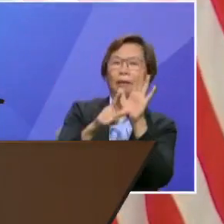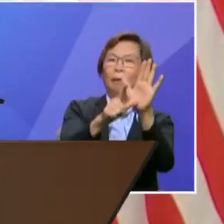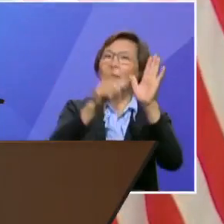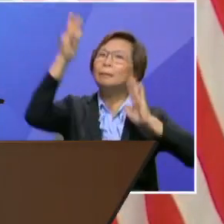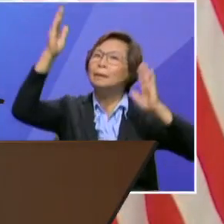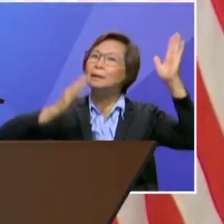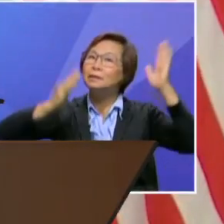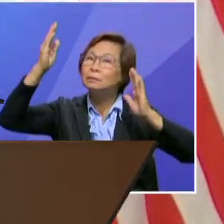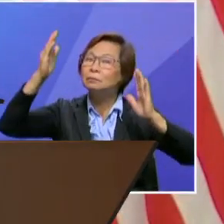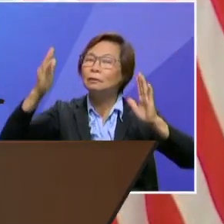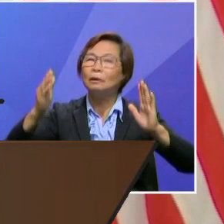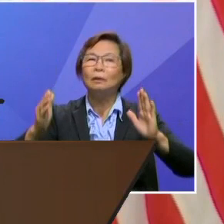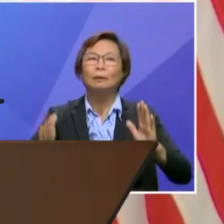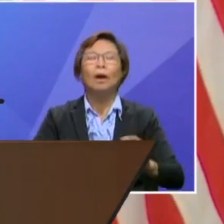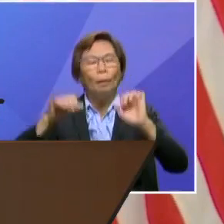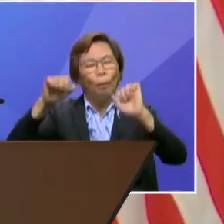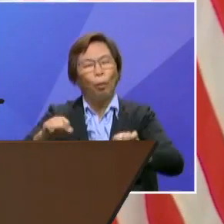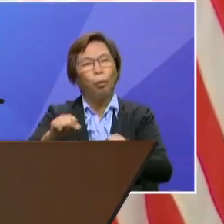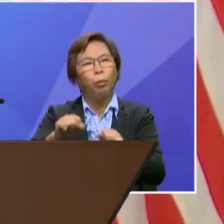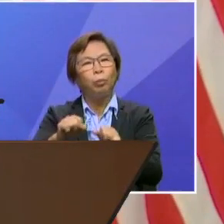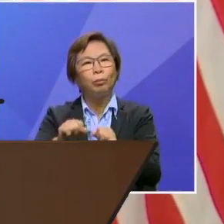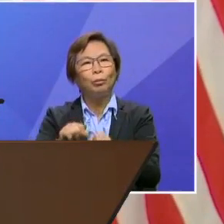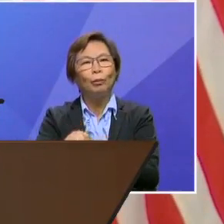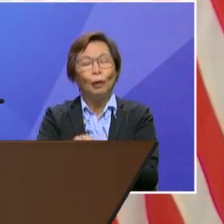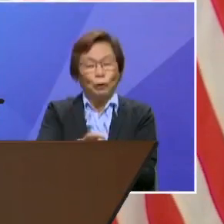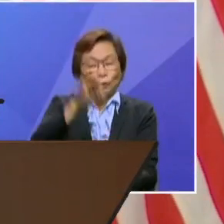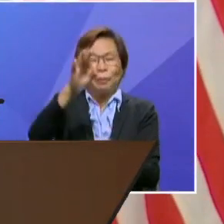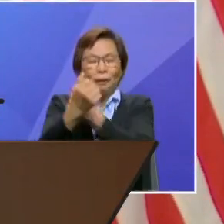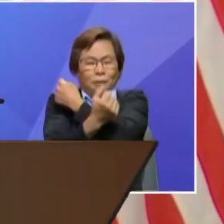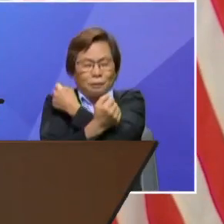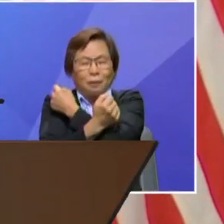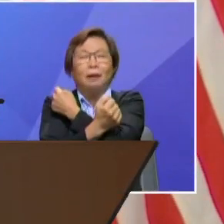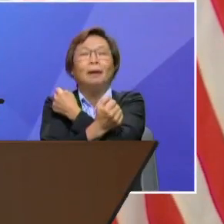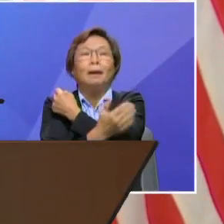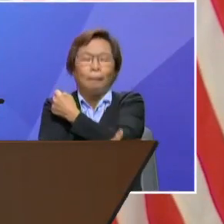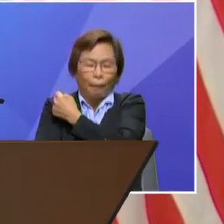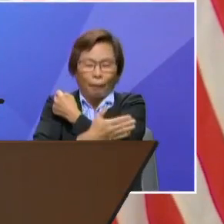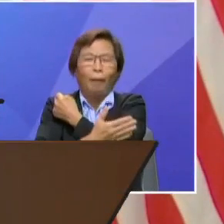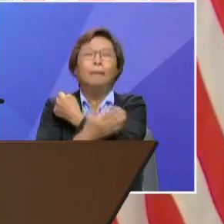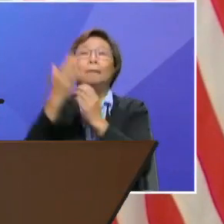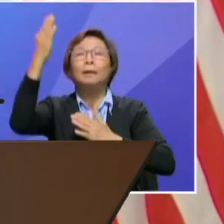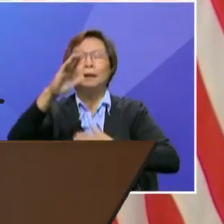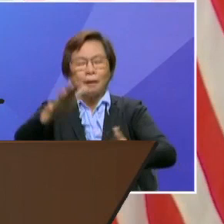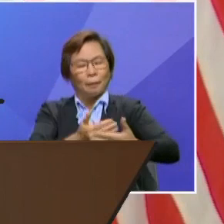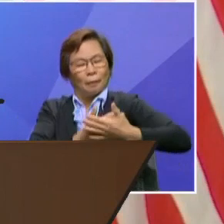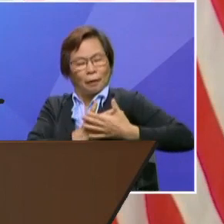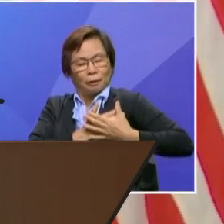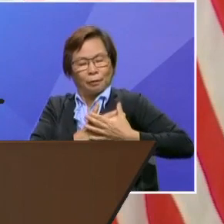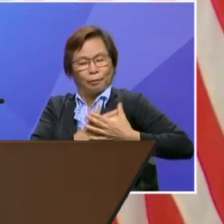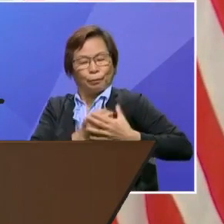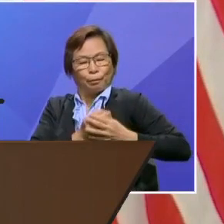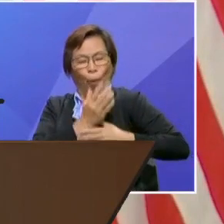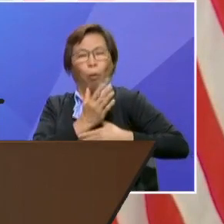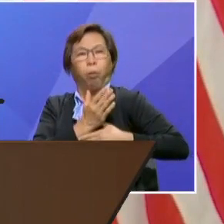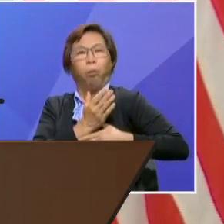negara yang mampu membangkitkan semangat patriotisme dalam hati setiap rakyat Malaysia